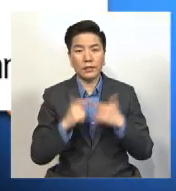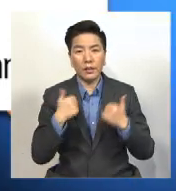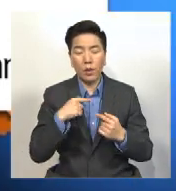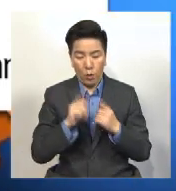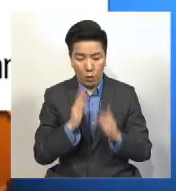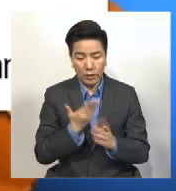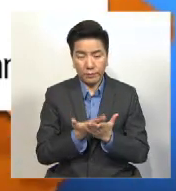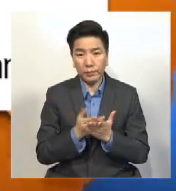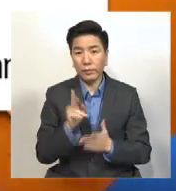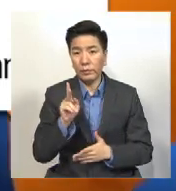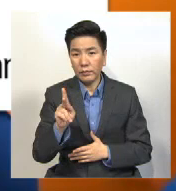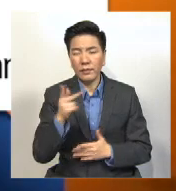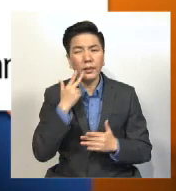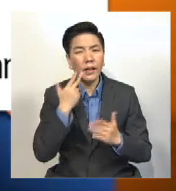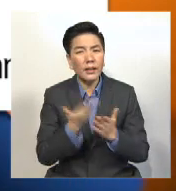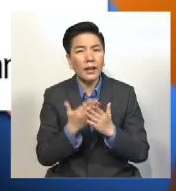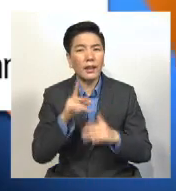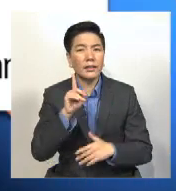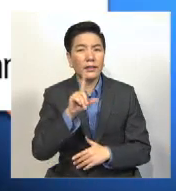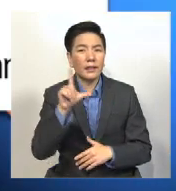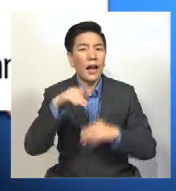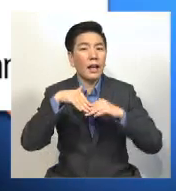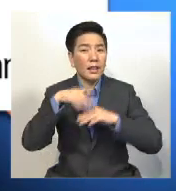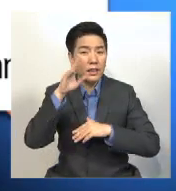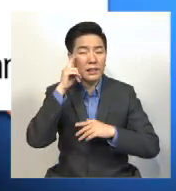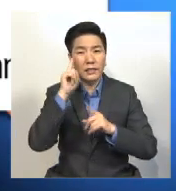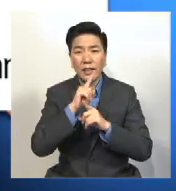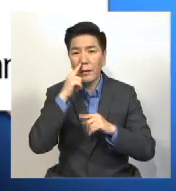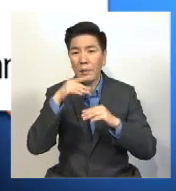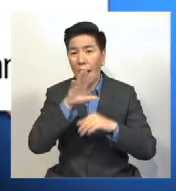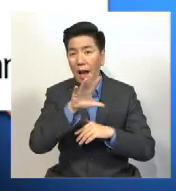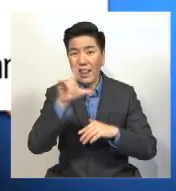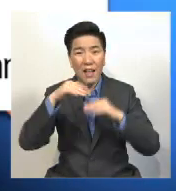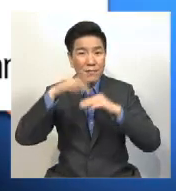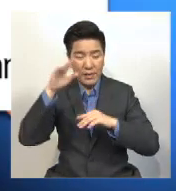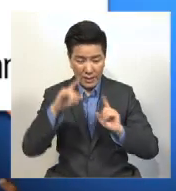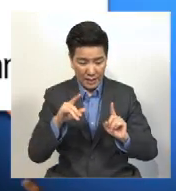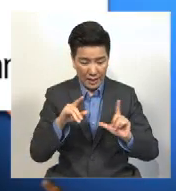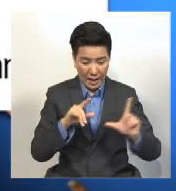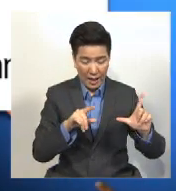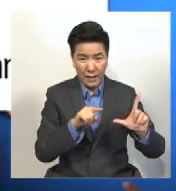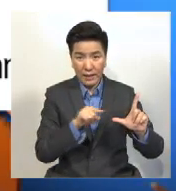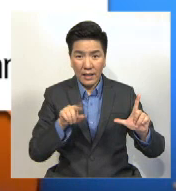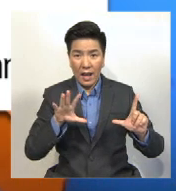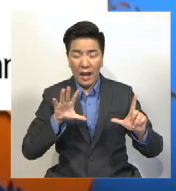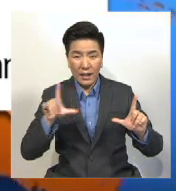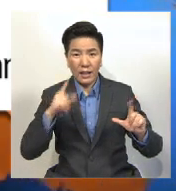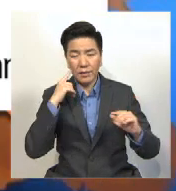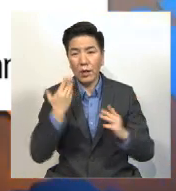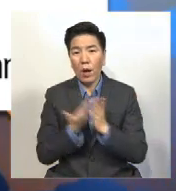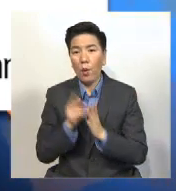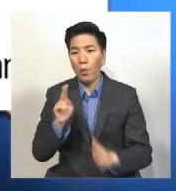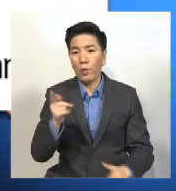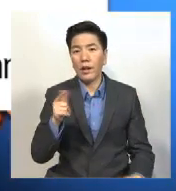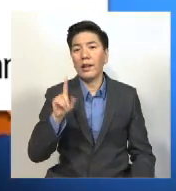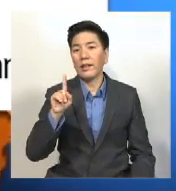ส่วนลูกหนี้ที่มีวงเงินอนุมัติรวมมากกว่า1ล้านแต่ว่าไม่เกิน5ล้านบาทให้กู้สูงสุดไม่เกิน1ล้านบ